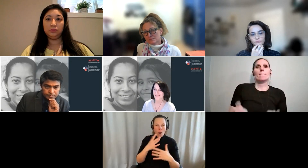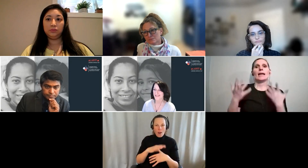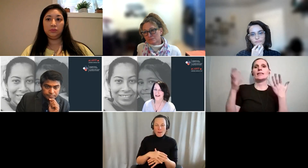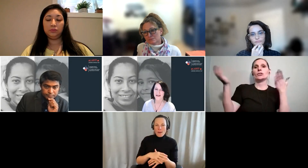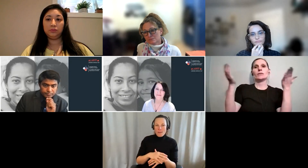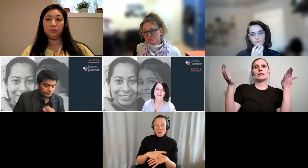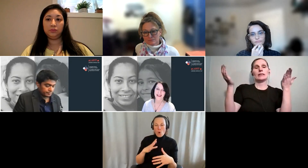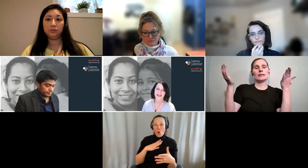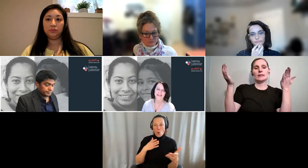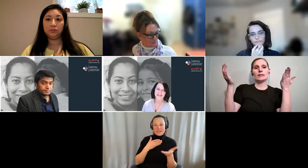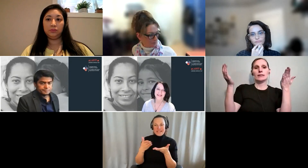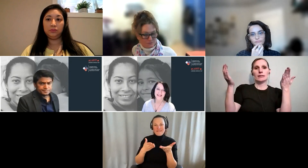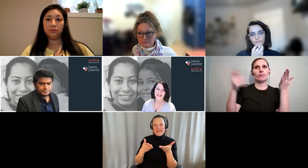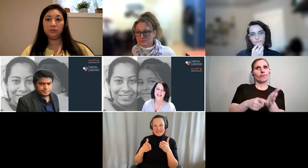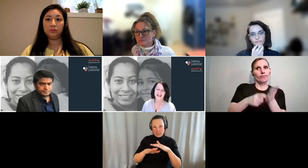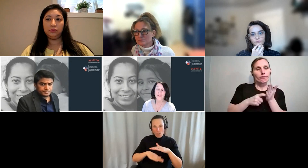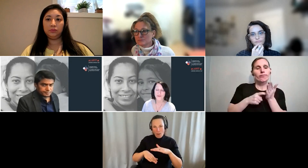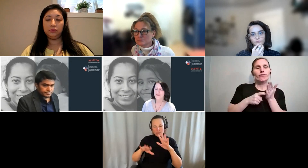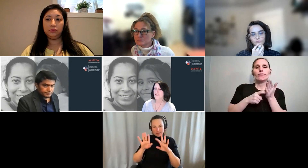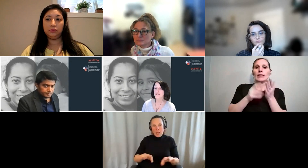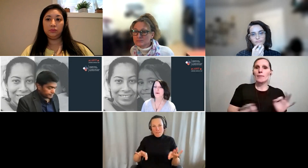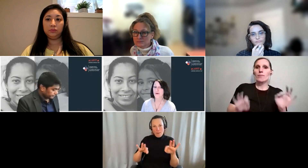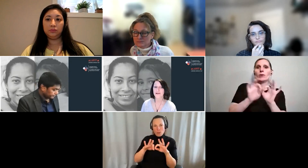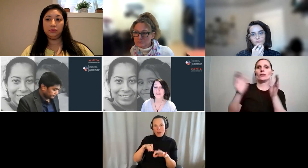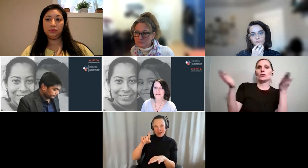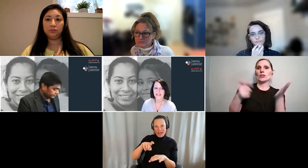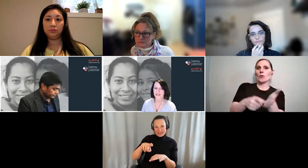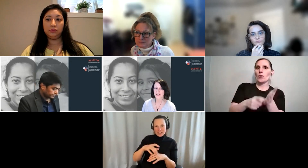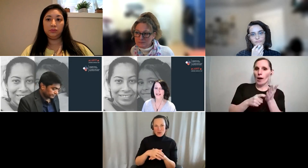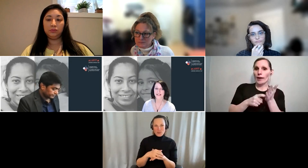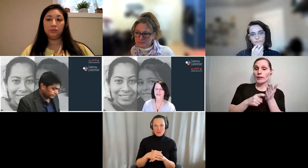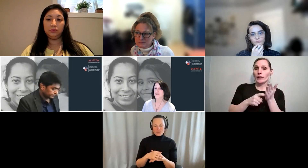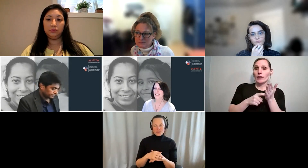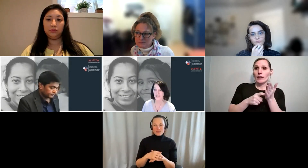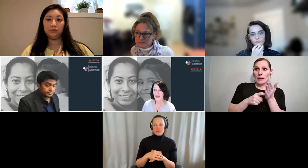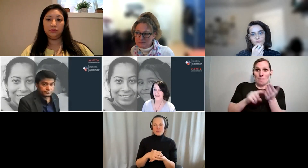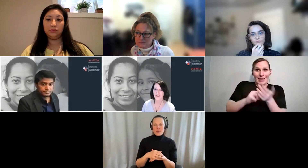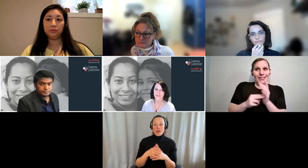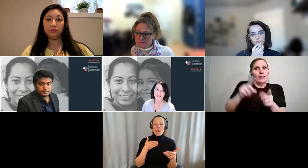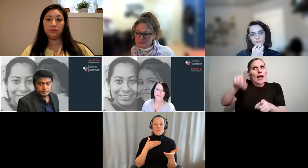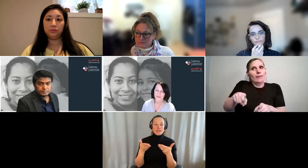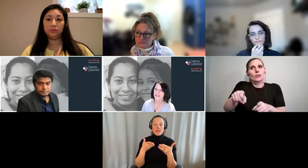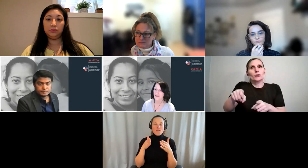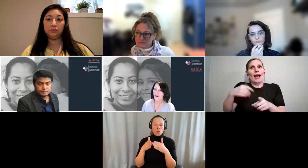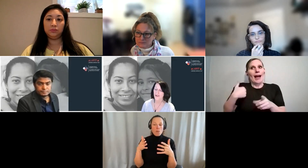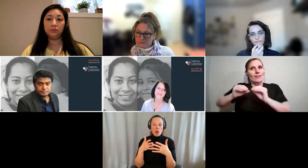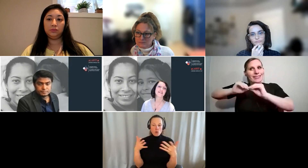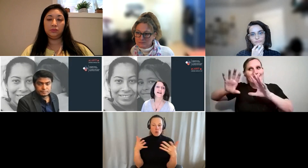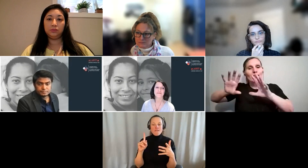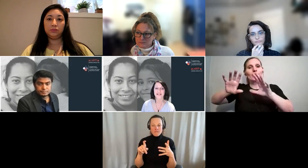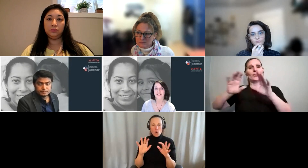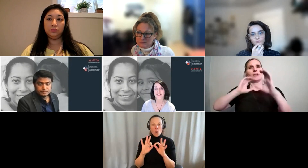critiques qui sont exigés et ces services exigent de l'interprétation. Et certainement, c'est un défi